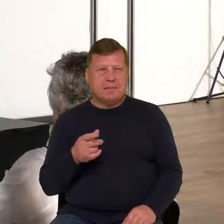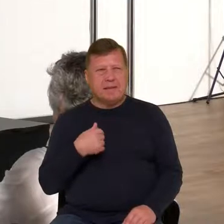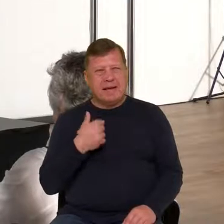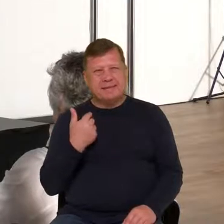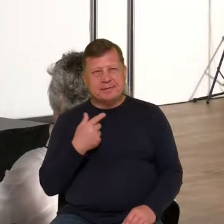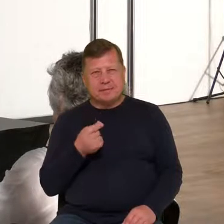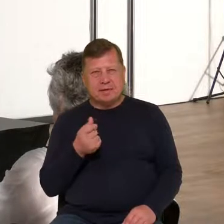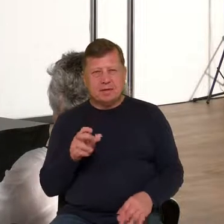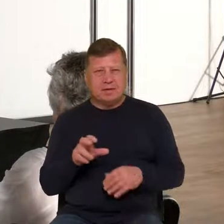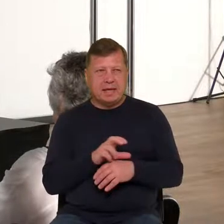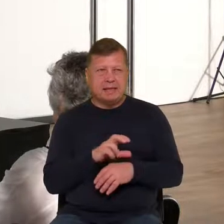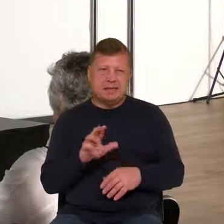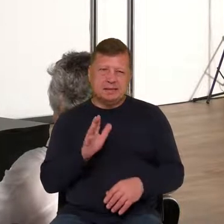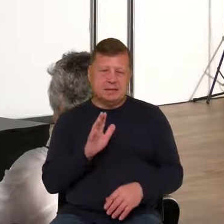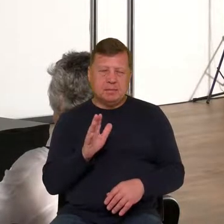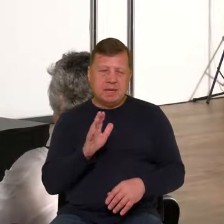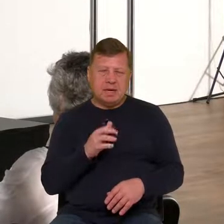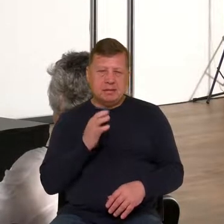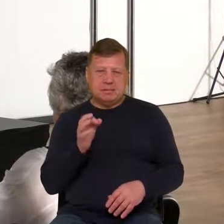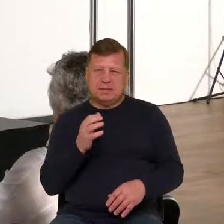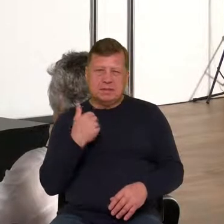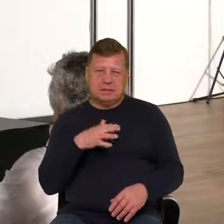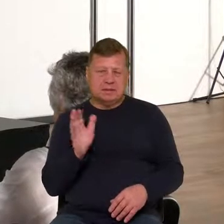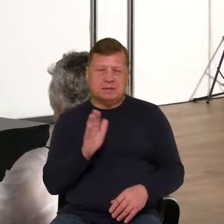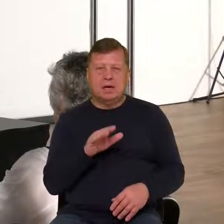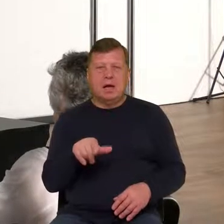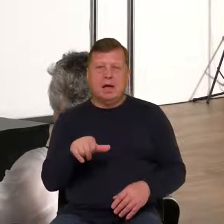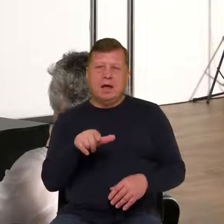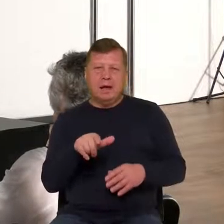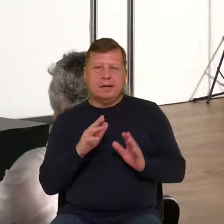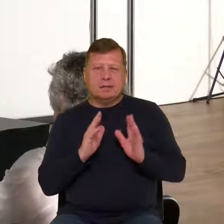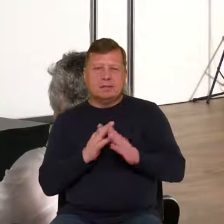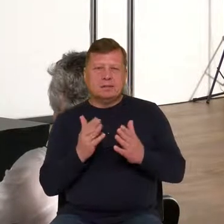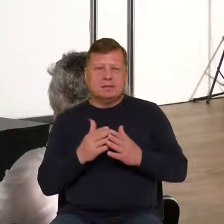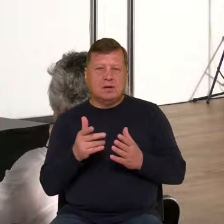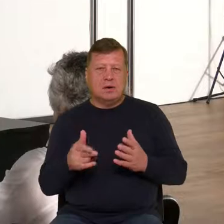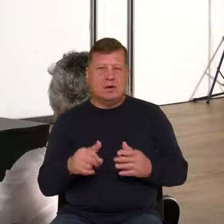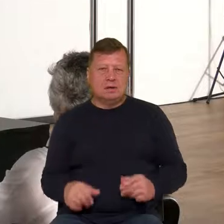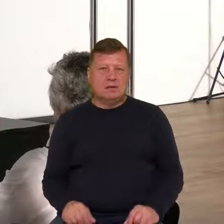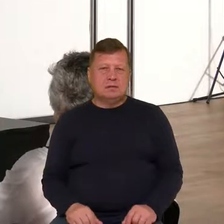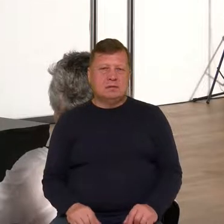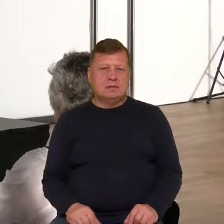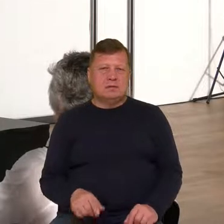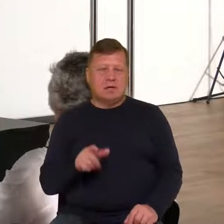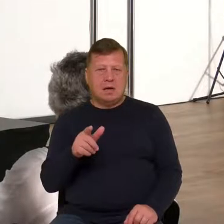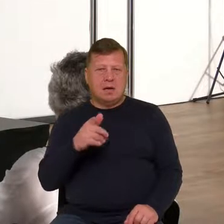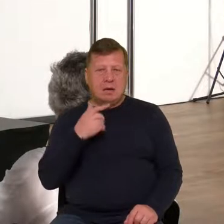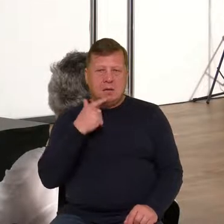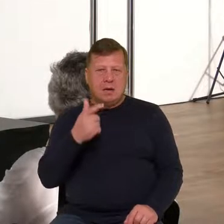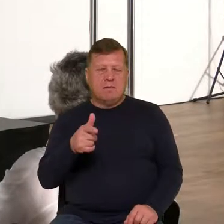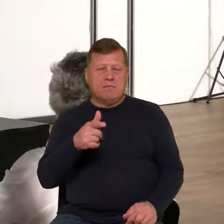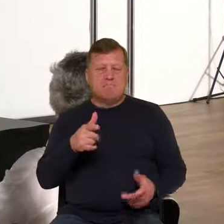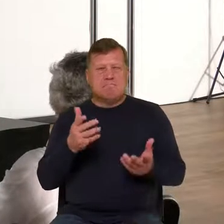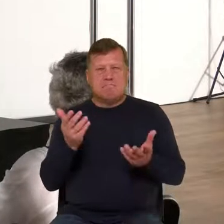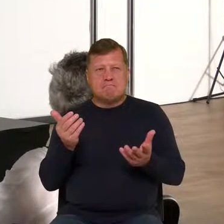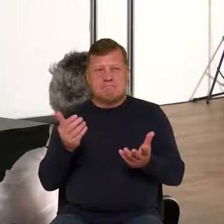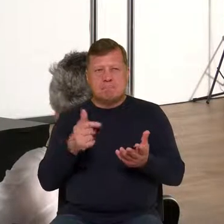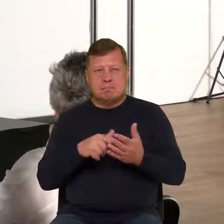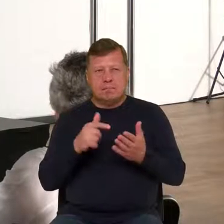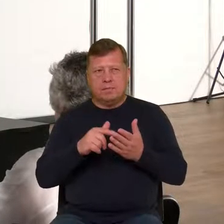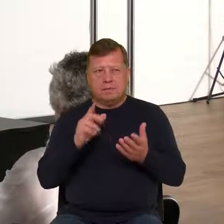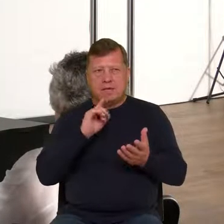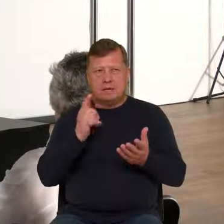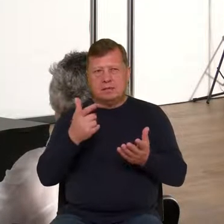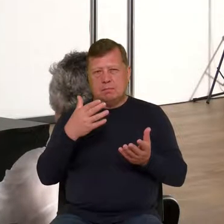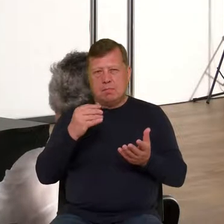ale ta książka wydaje mi się musiała być jakąś wielką mentalną mapą, która jest